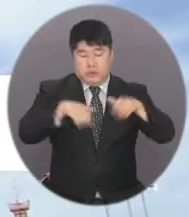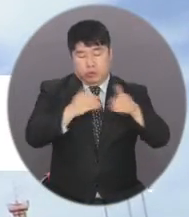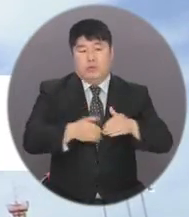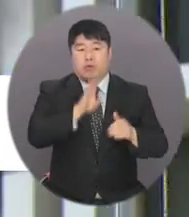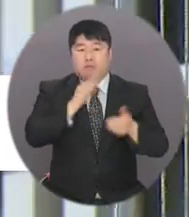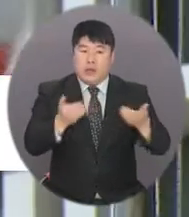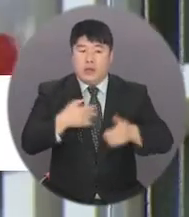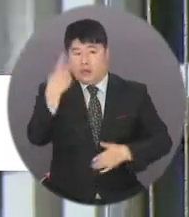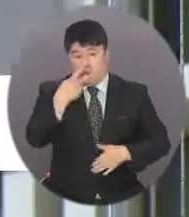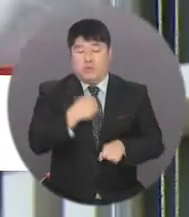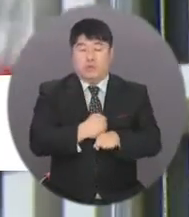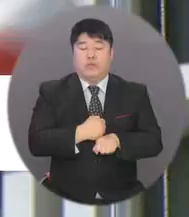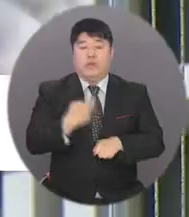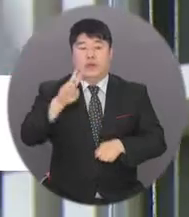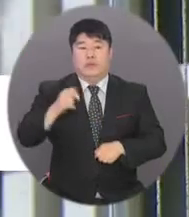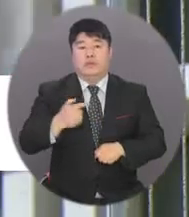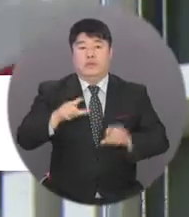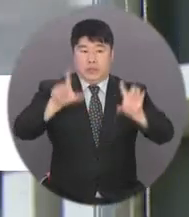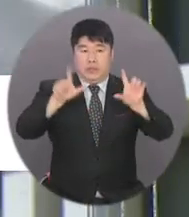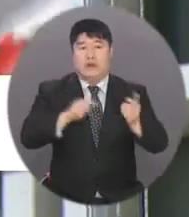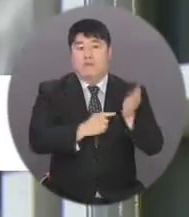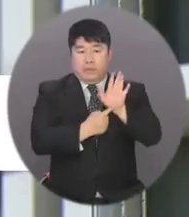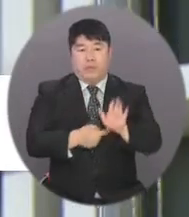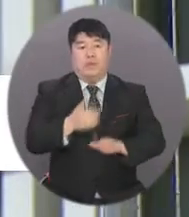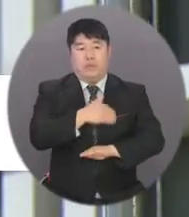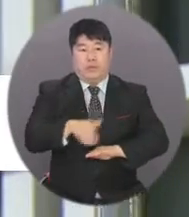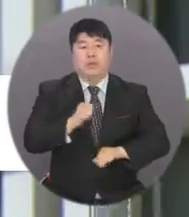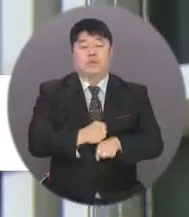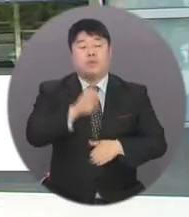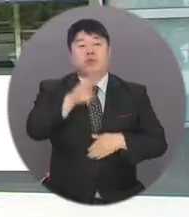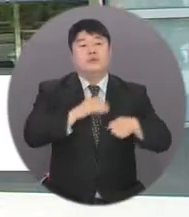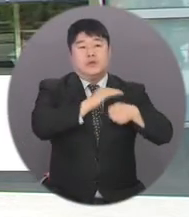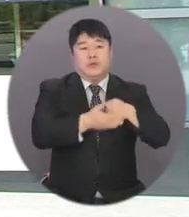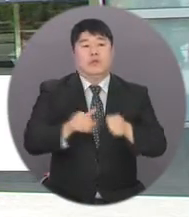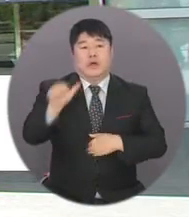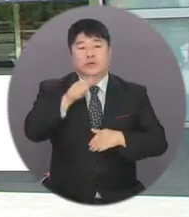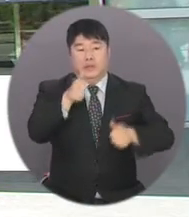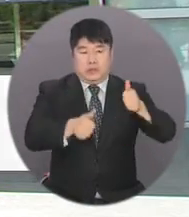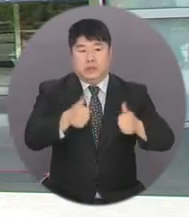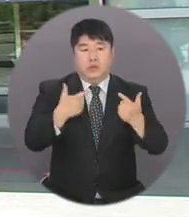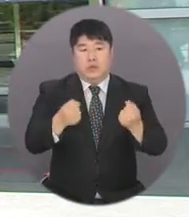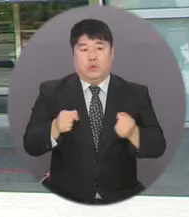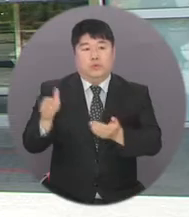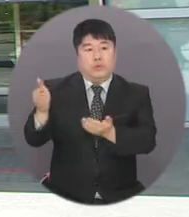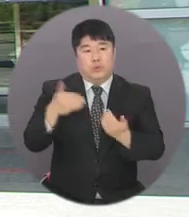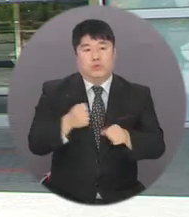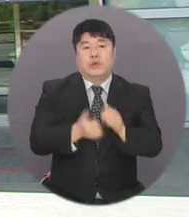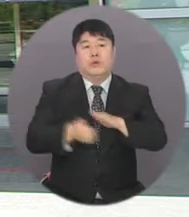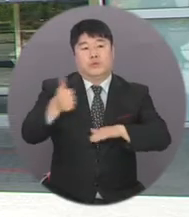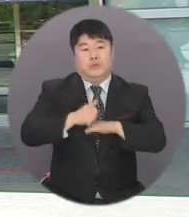실무 검토를 거쳐 오는 26일 발표하기로 했습니다. 광주와 대구의 아시안게임 공동 유치가